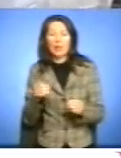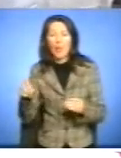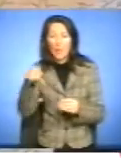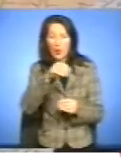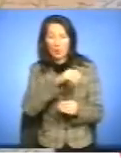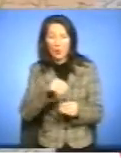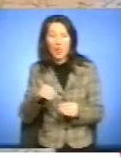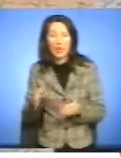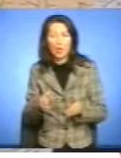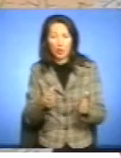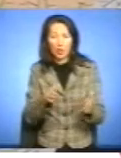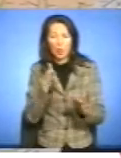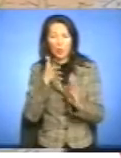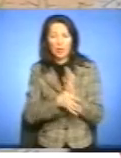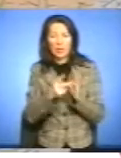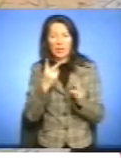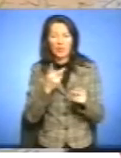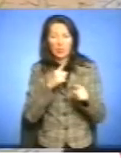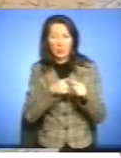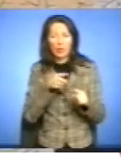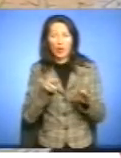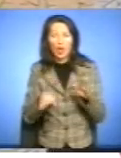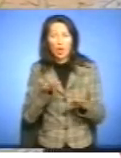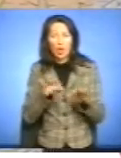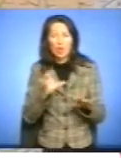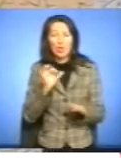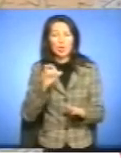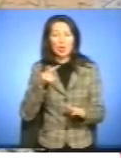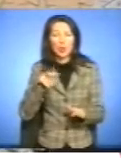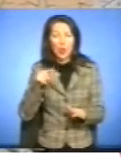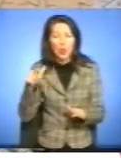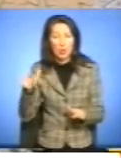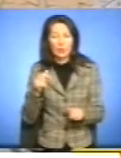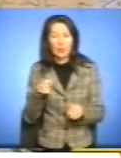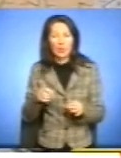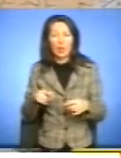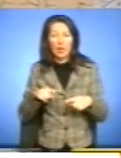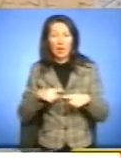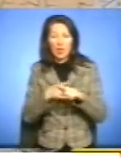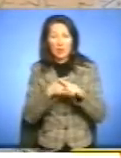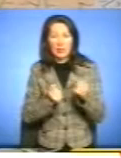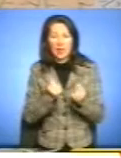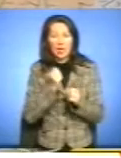солі. На протязі всієї доби техніка працювала на дорогах, але найбільш інтенсивно вона почала працювати, коли вже